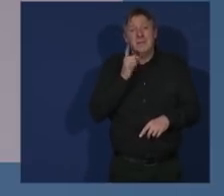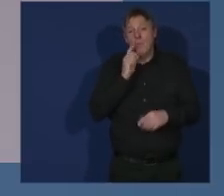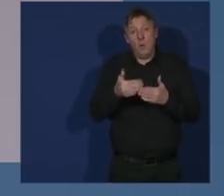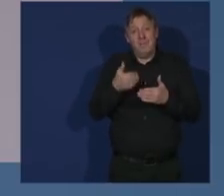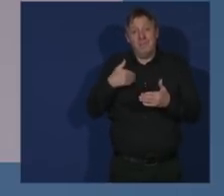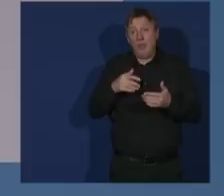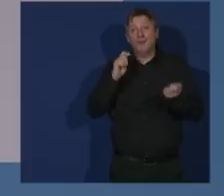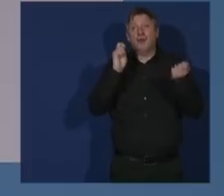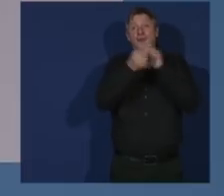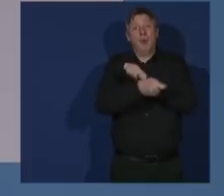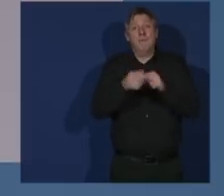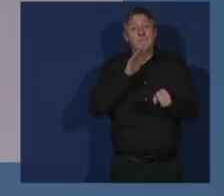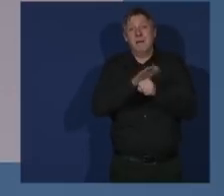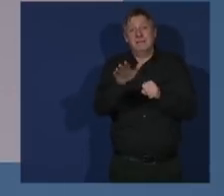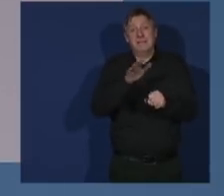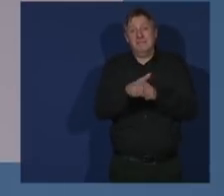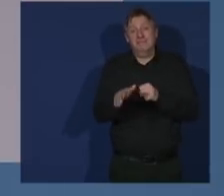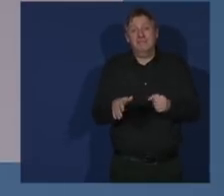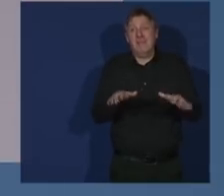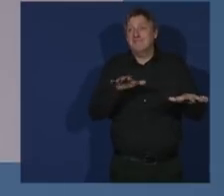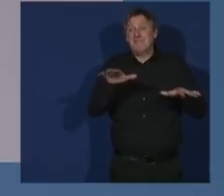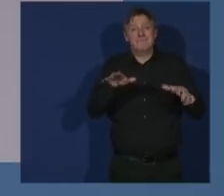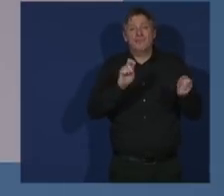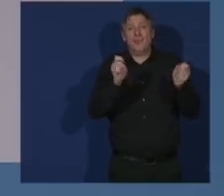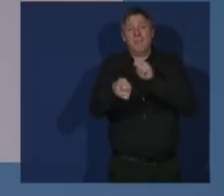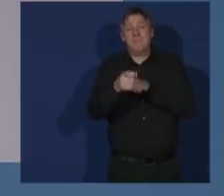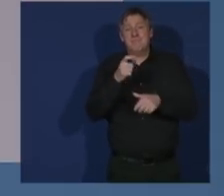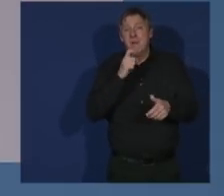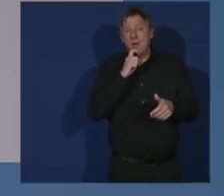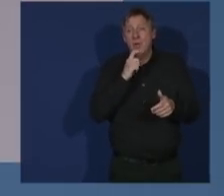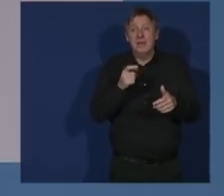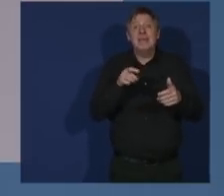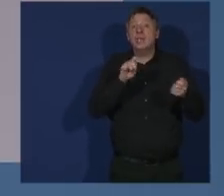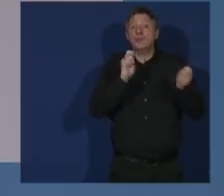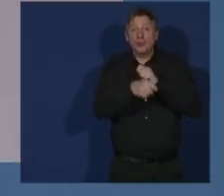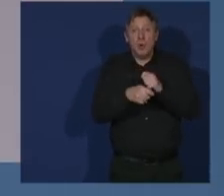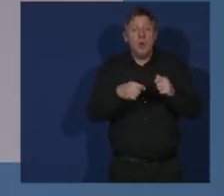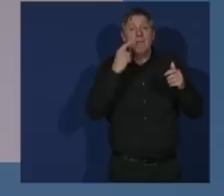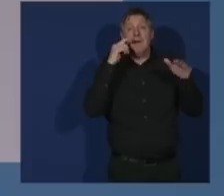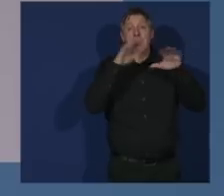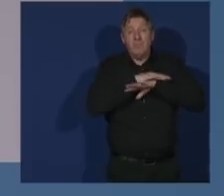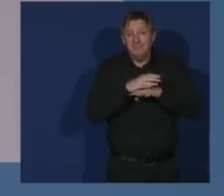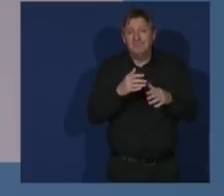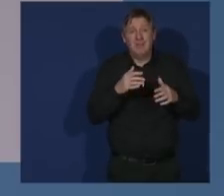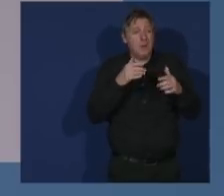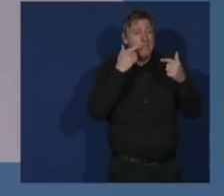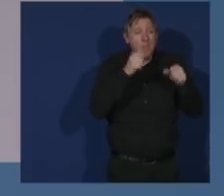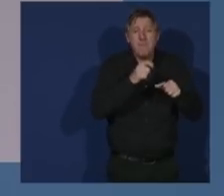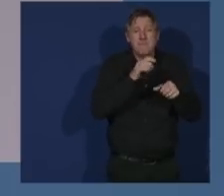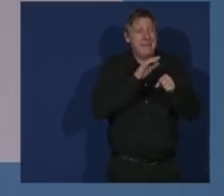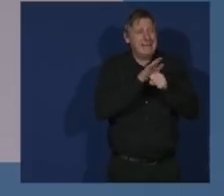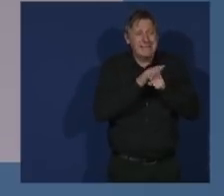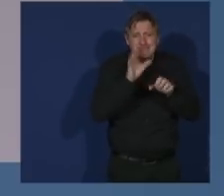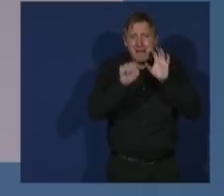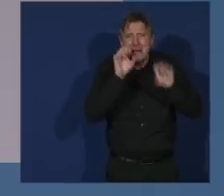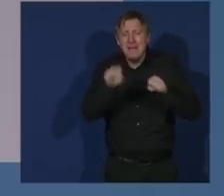changé et que ce changement n'est pas suffisamment encore assez perceptible, assez tangible. Et c'est là que